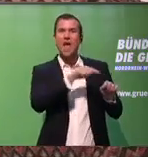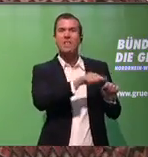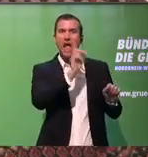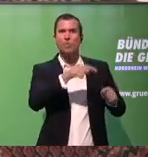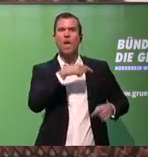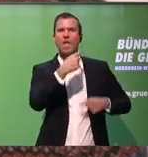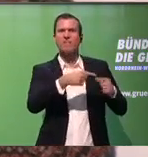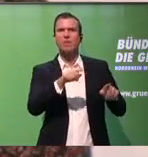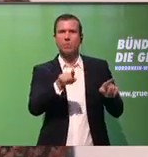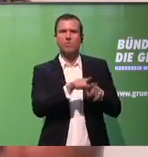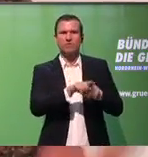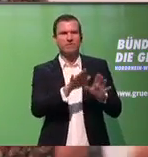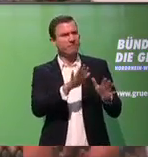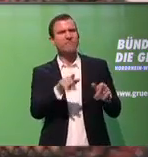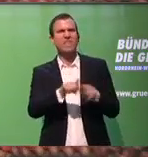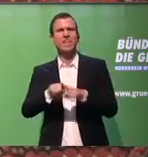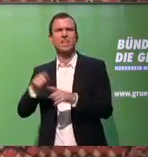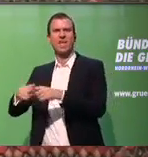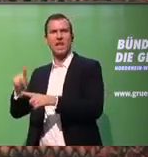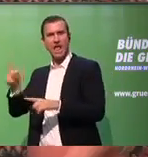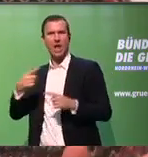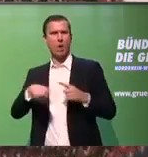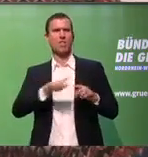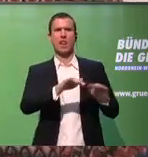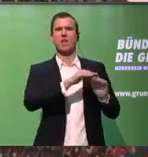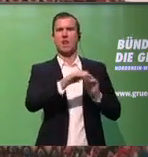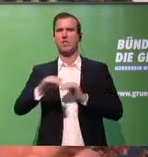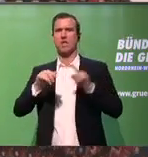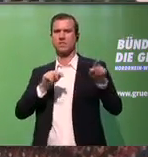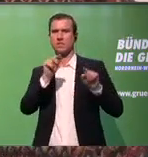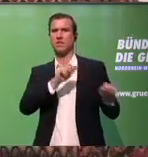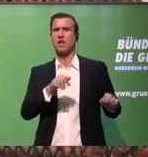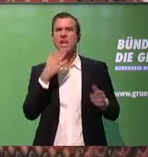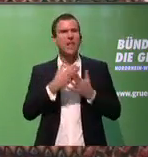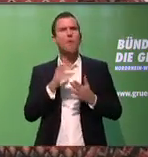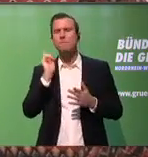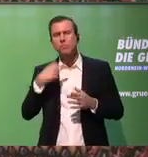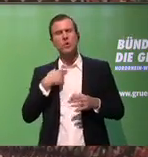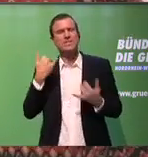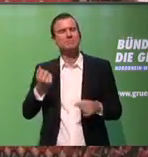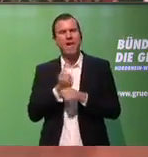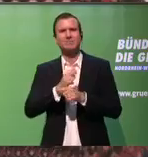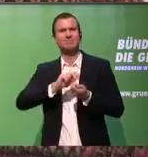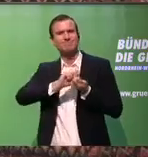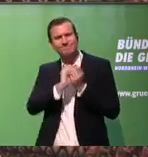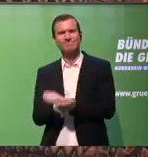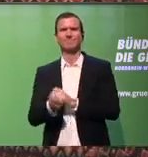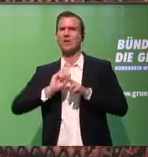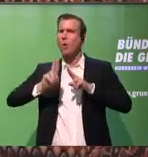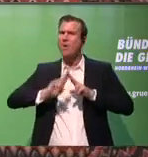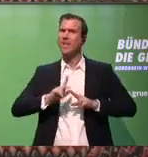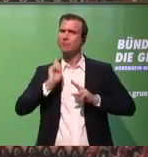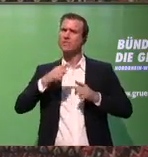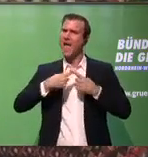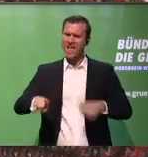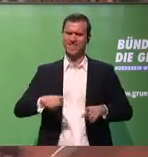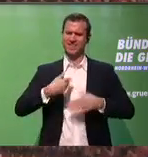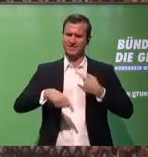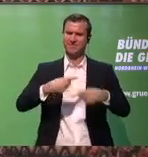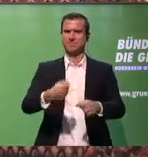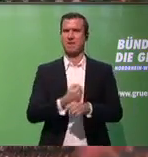die Entwicklung ähnlich, müssen wir wirklich Dinge korrigieren und anders fortsetzen.